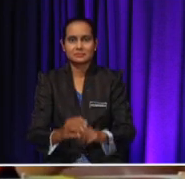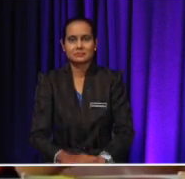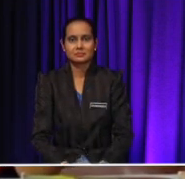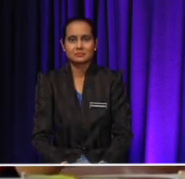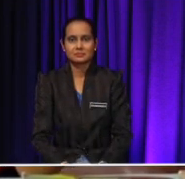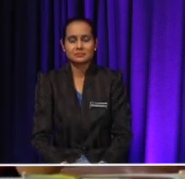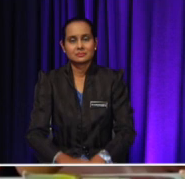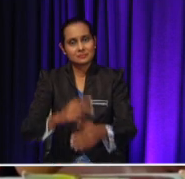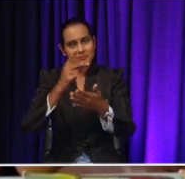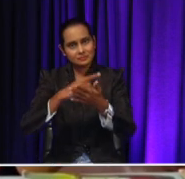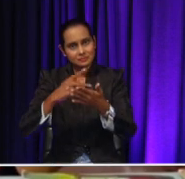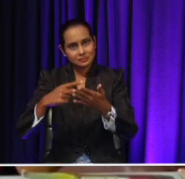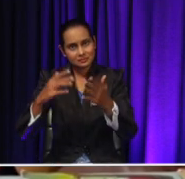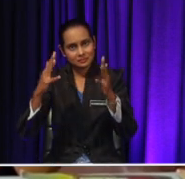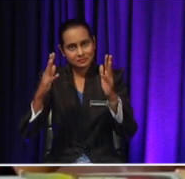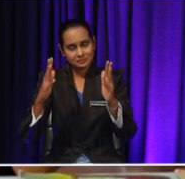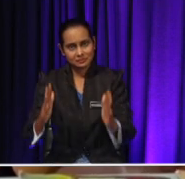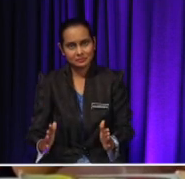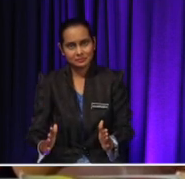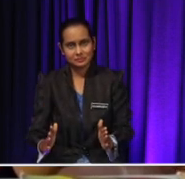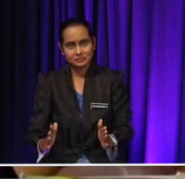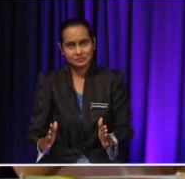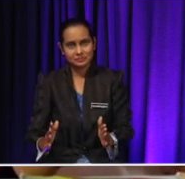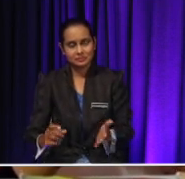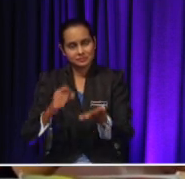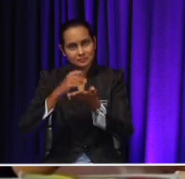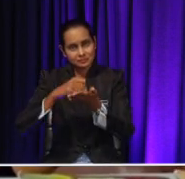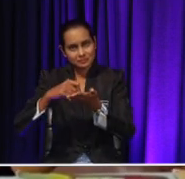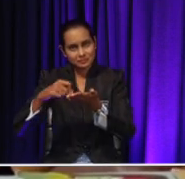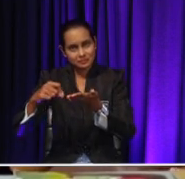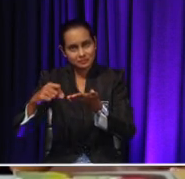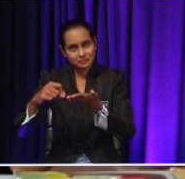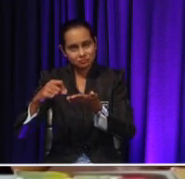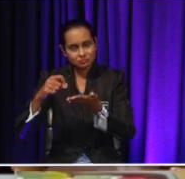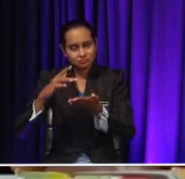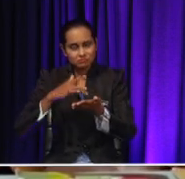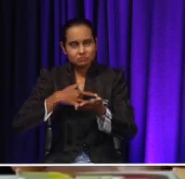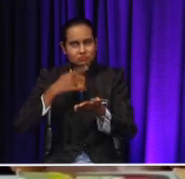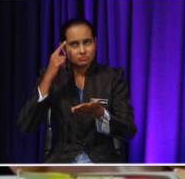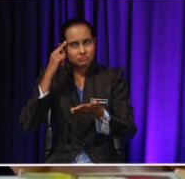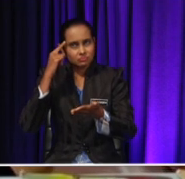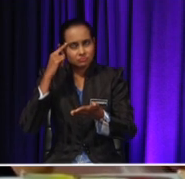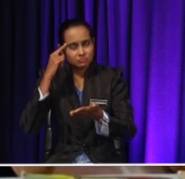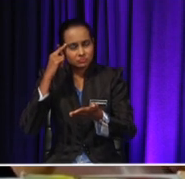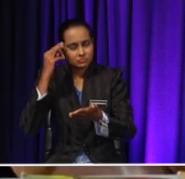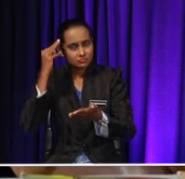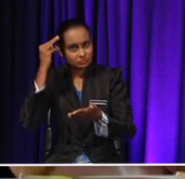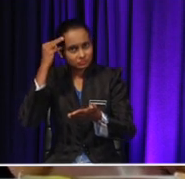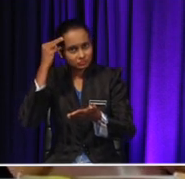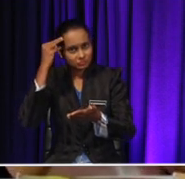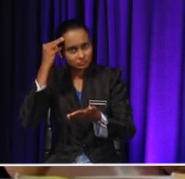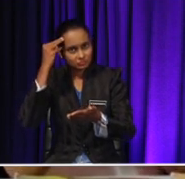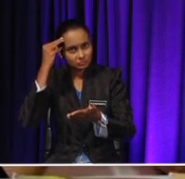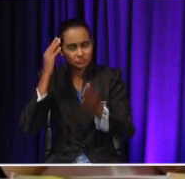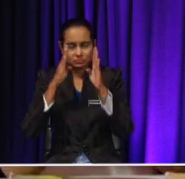karyawan tulis tintamu menjentik Minda tulis kita mau